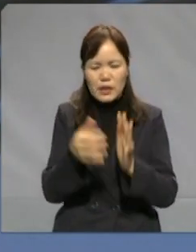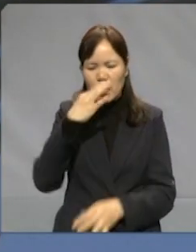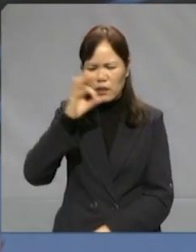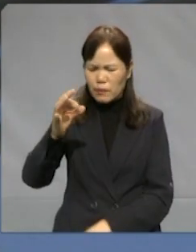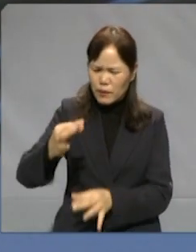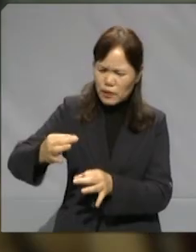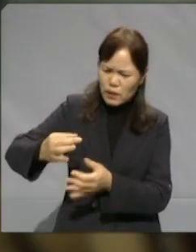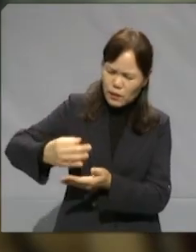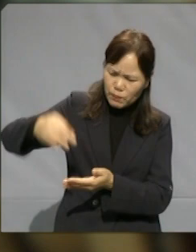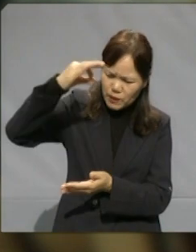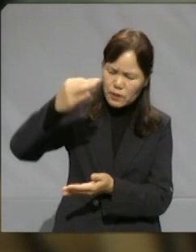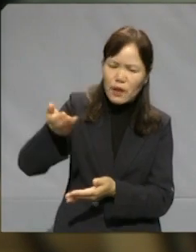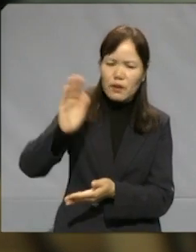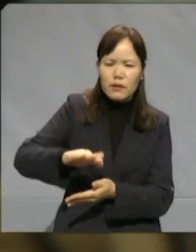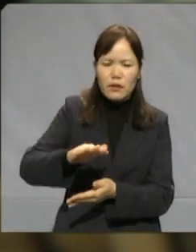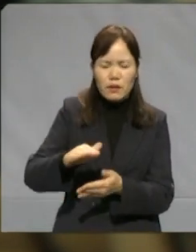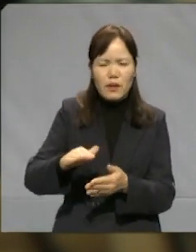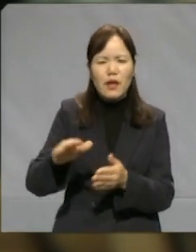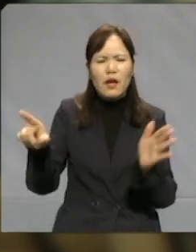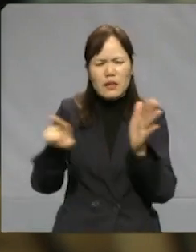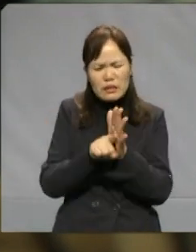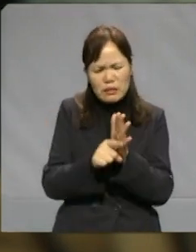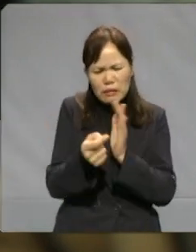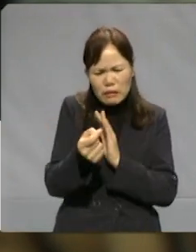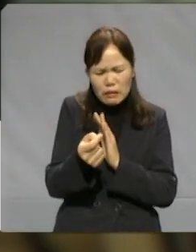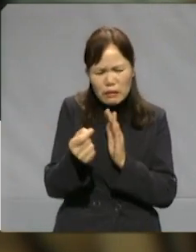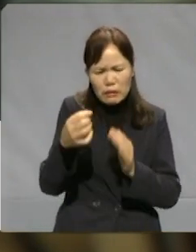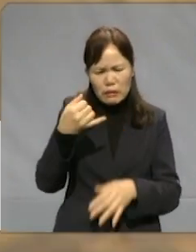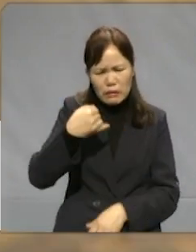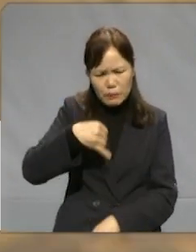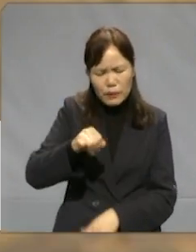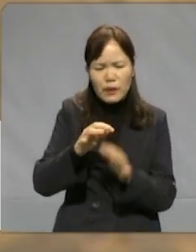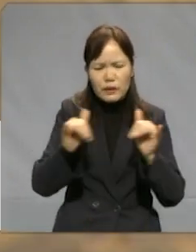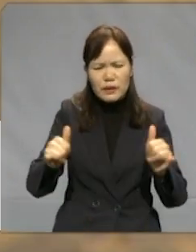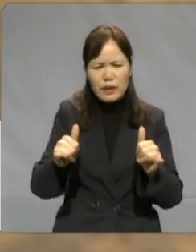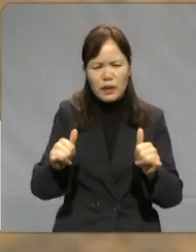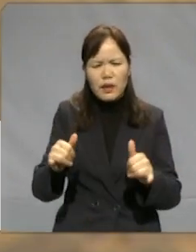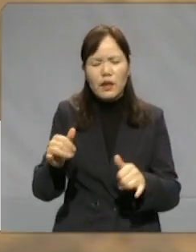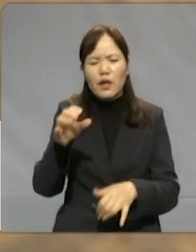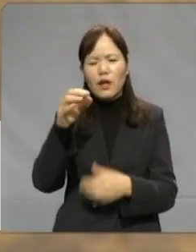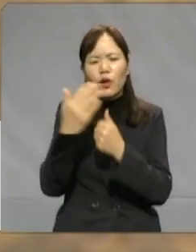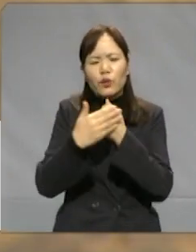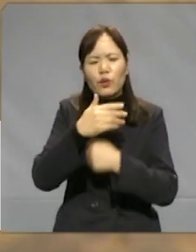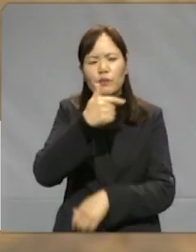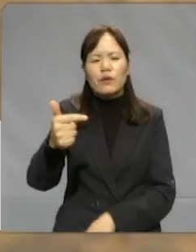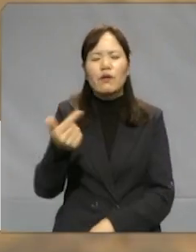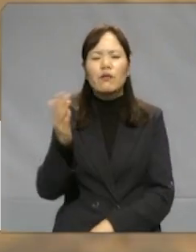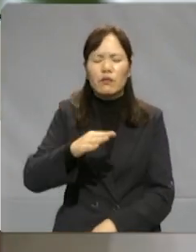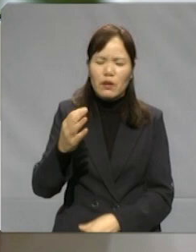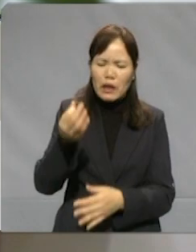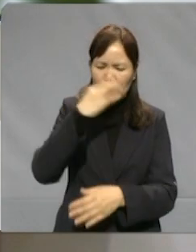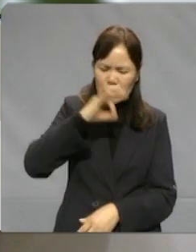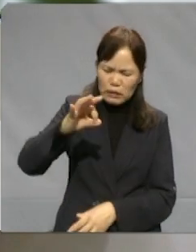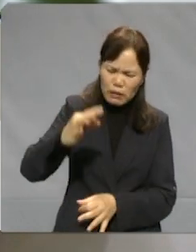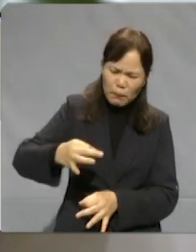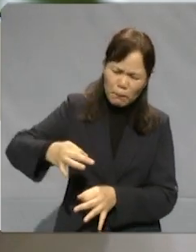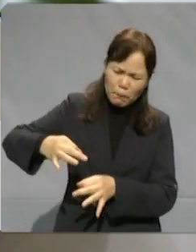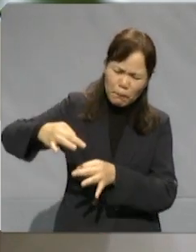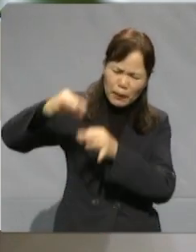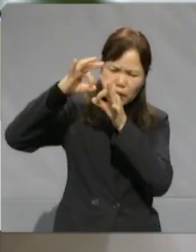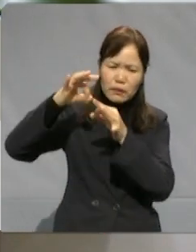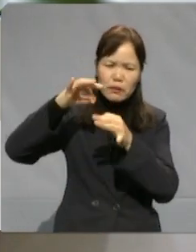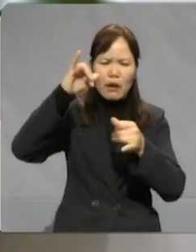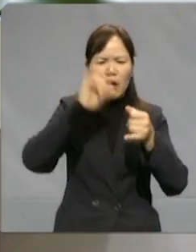저신용자에게 이마저도 감지덕지입니다 그런데 근고 가 지속되면서 저축은행의 연체율이